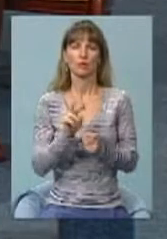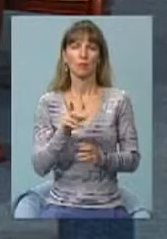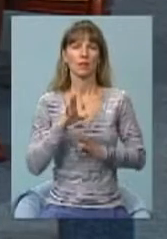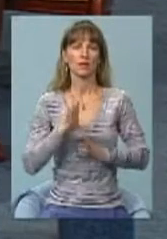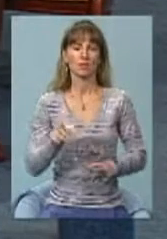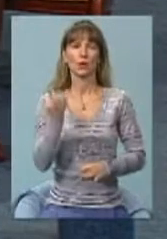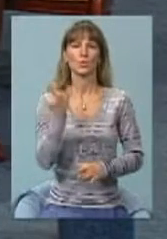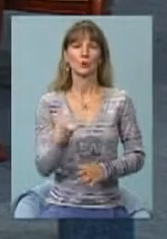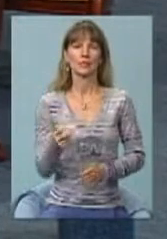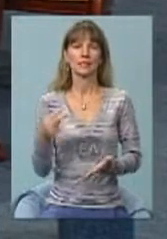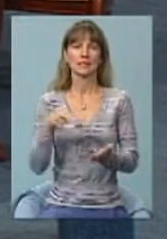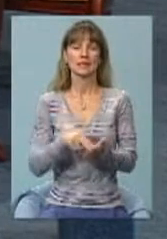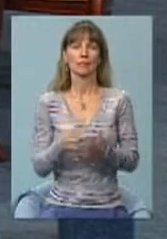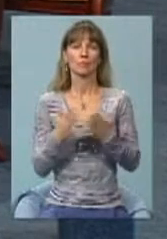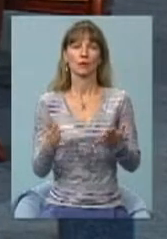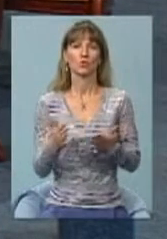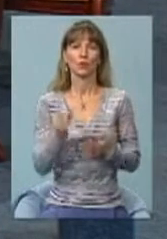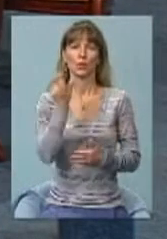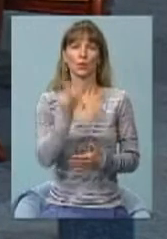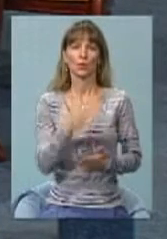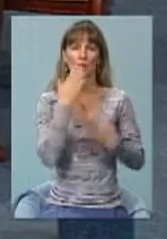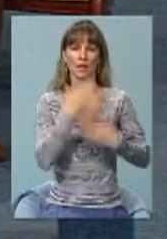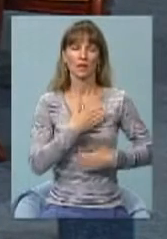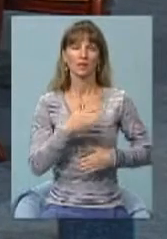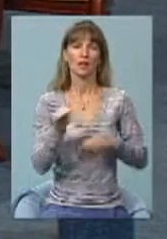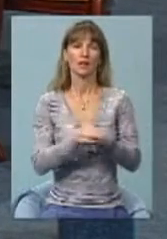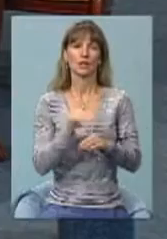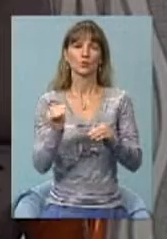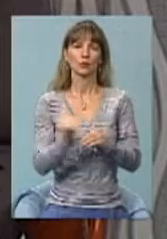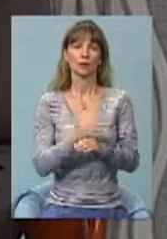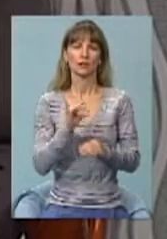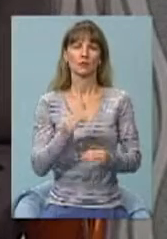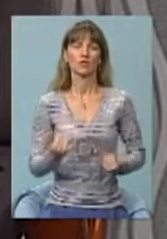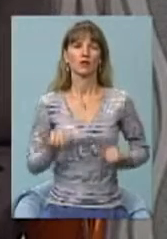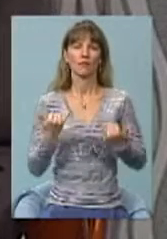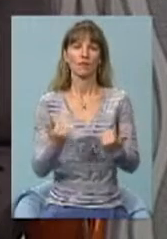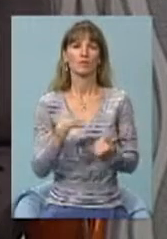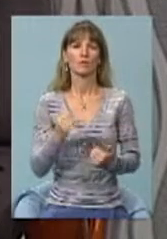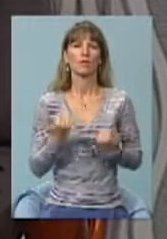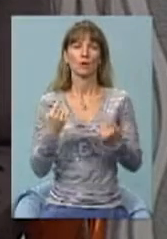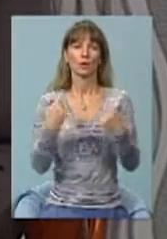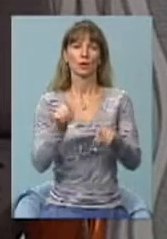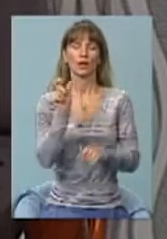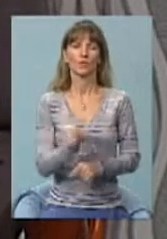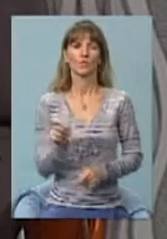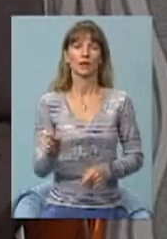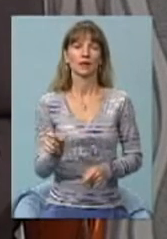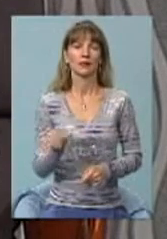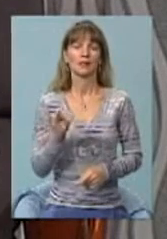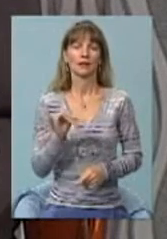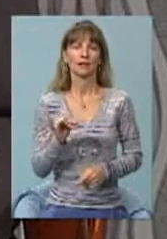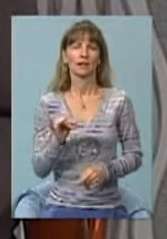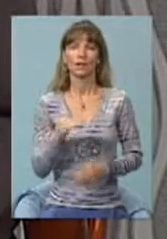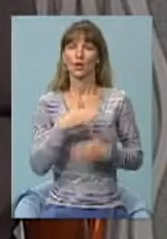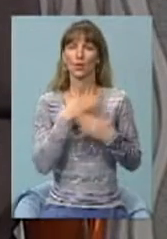людина стає більш таки людяною, ласкавішою, доброю та шанобливою. Тобто вона поважає всіх інших людей і не уникає